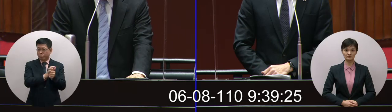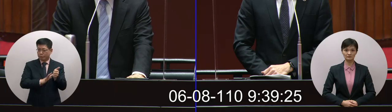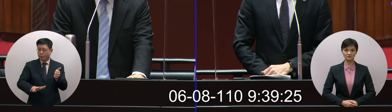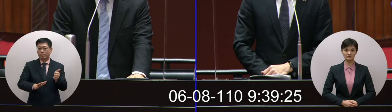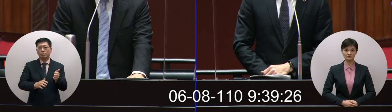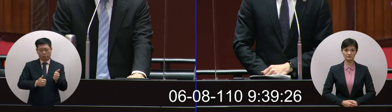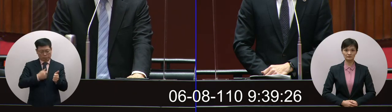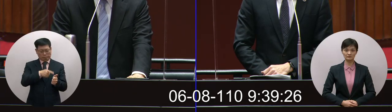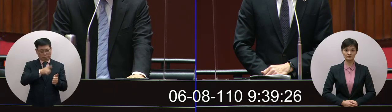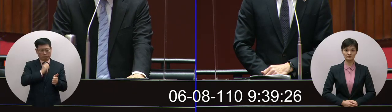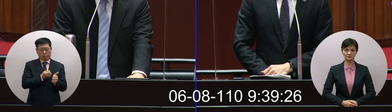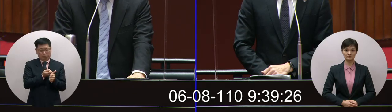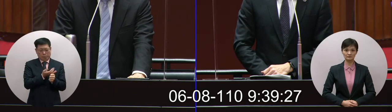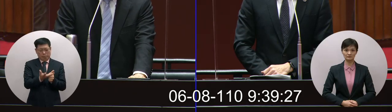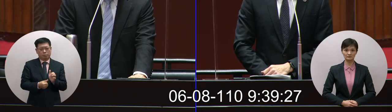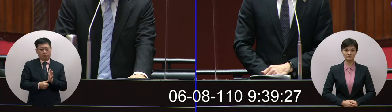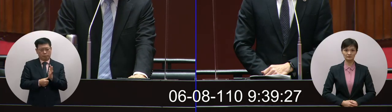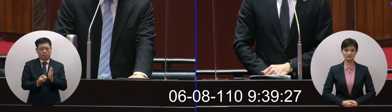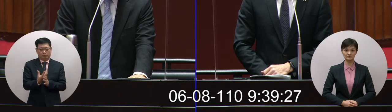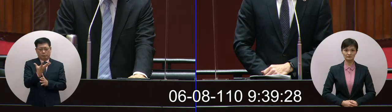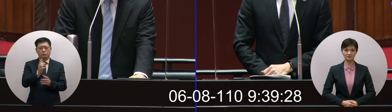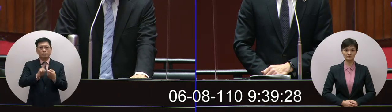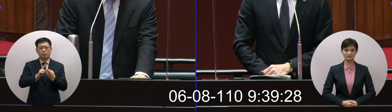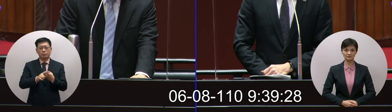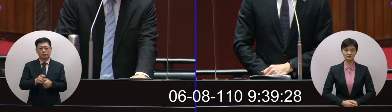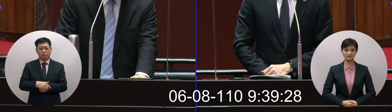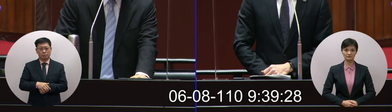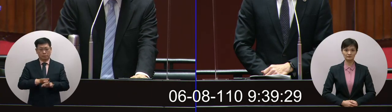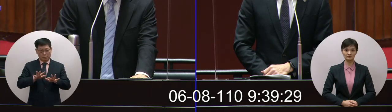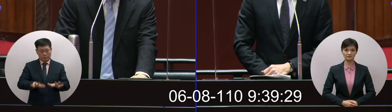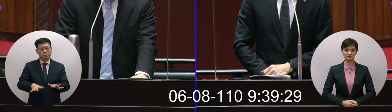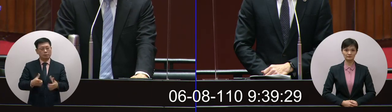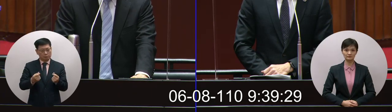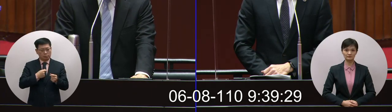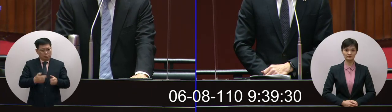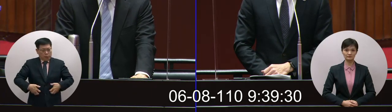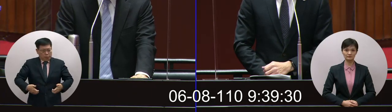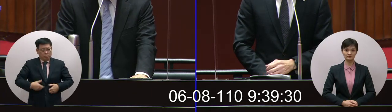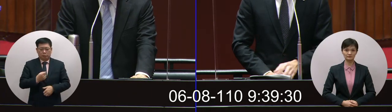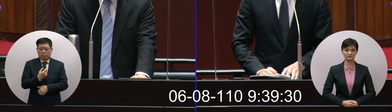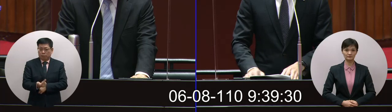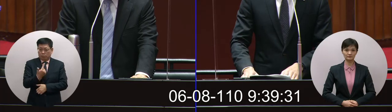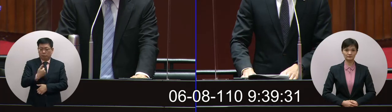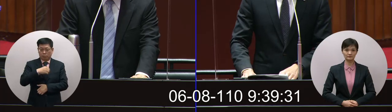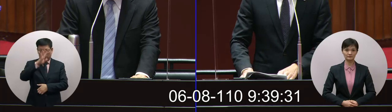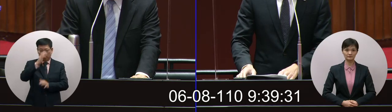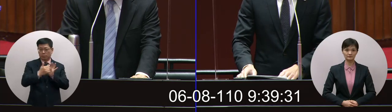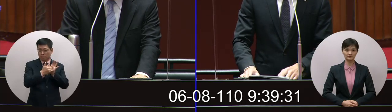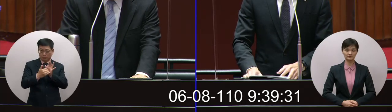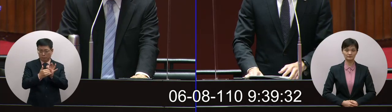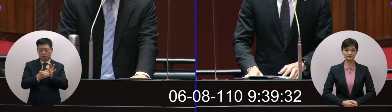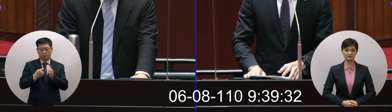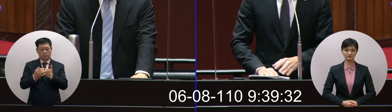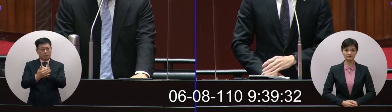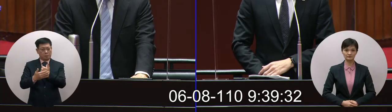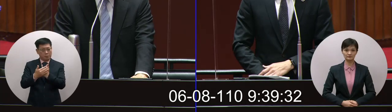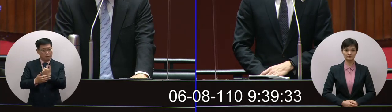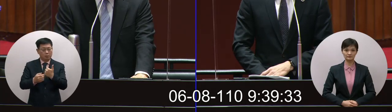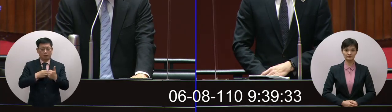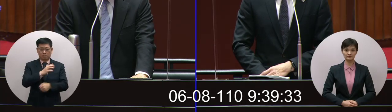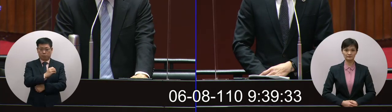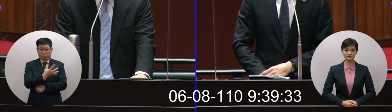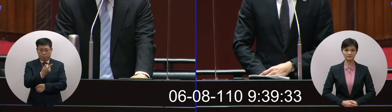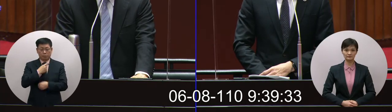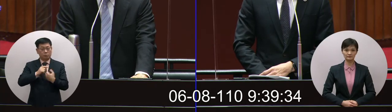是一个疫情的热区，所以同时咱真要紧要防止疫情，甲要保护万